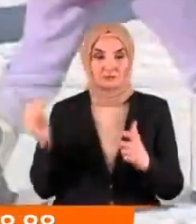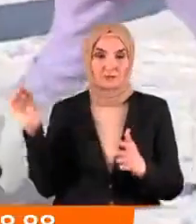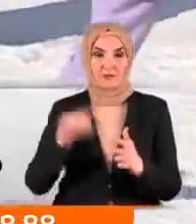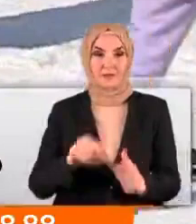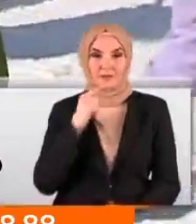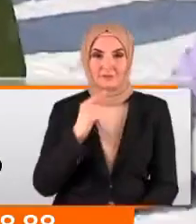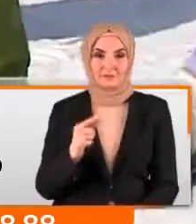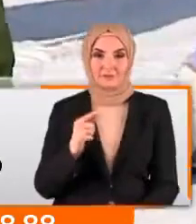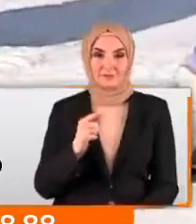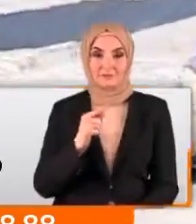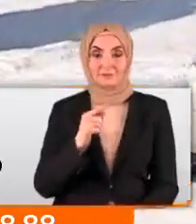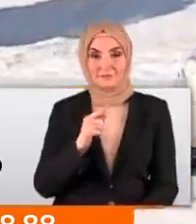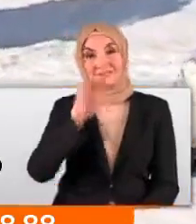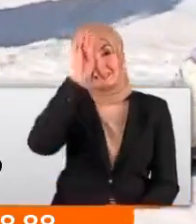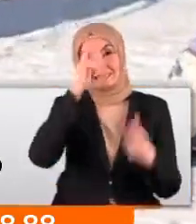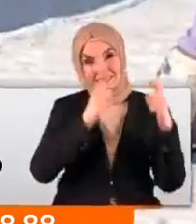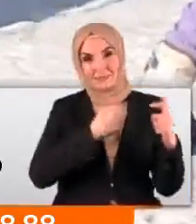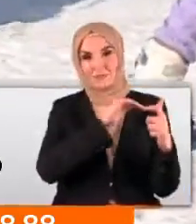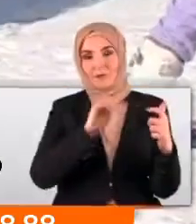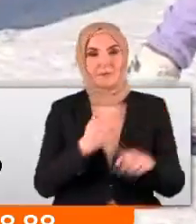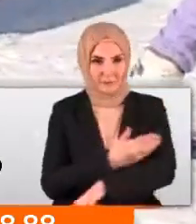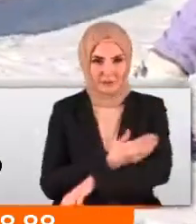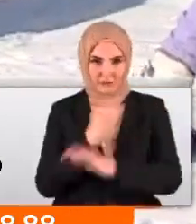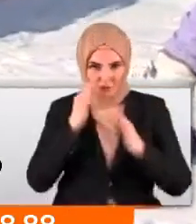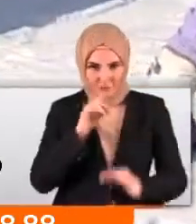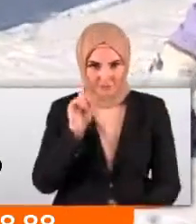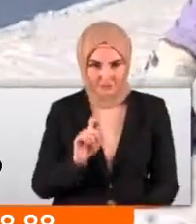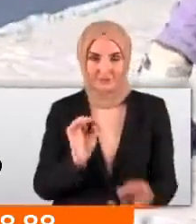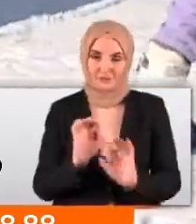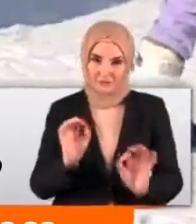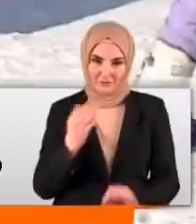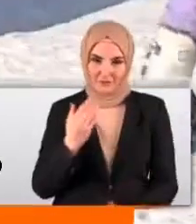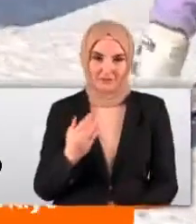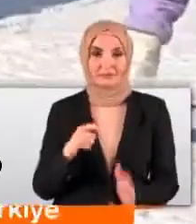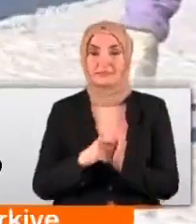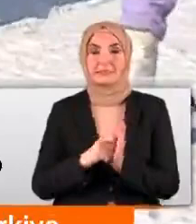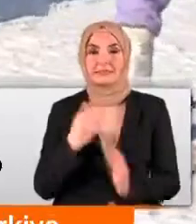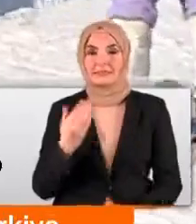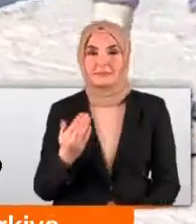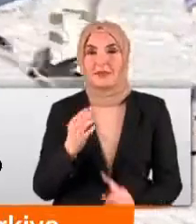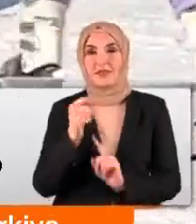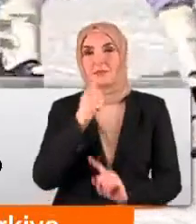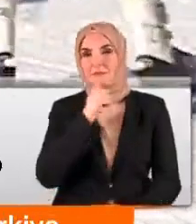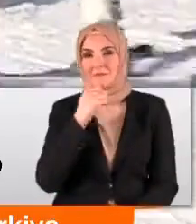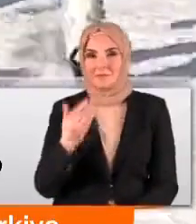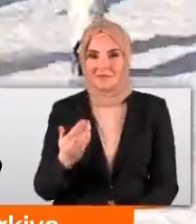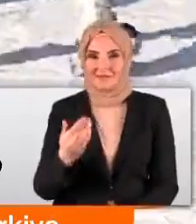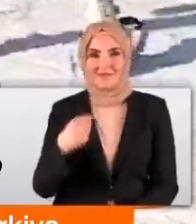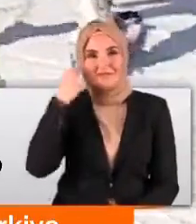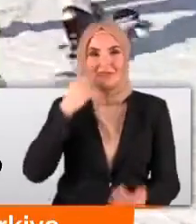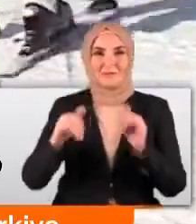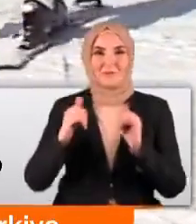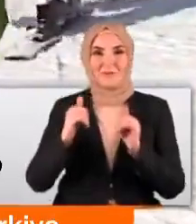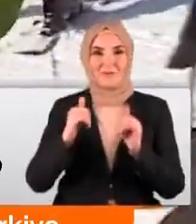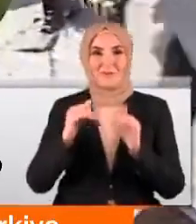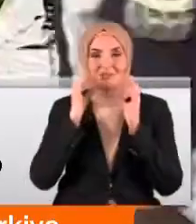Ha, daha doğrusu İstanbul'dan geliyorum. Çinli misiniz? Çinliyim. İsminiz? Yilei Chen. Yilei Chen. Yilei Chen. Jackie Chan'ın neyi oluyorsunuz? Herhangi